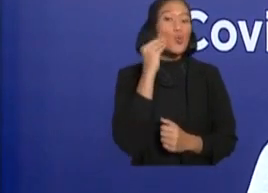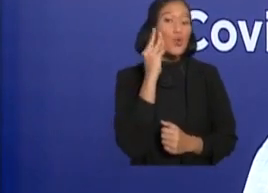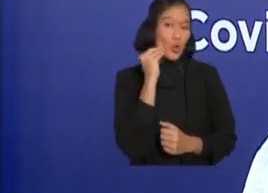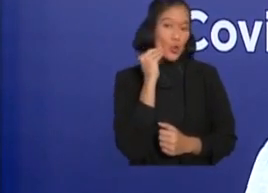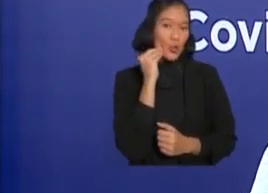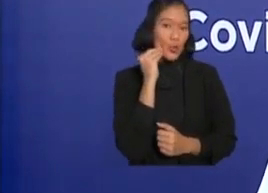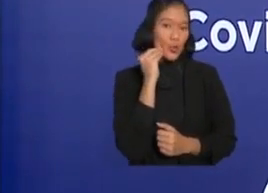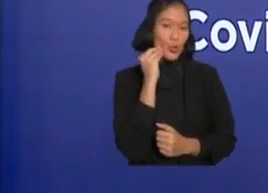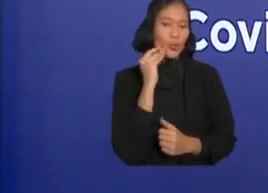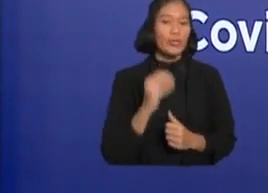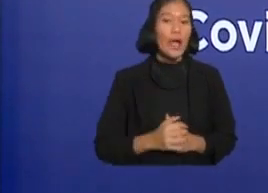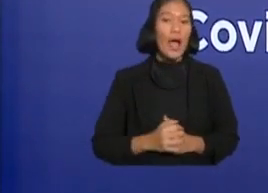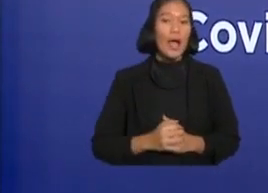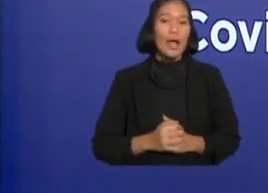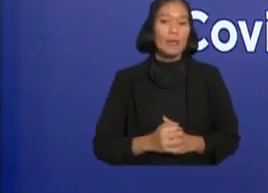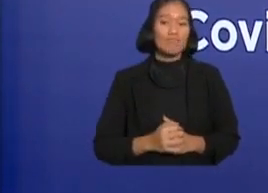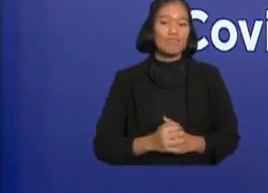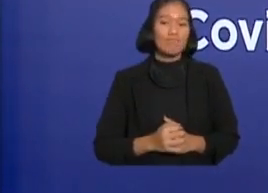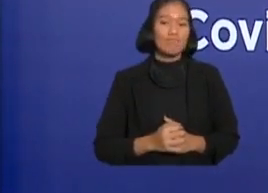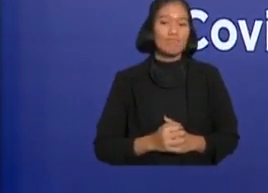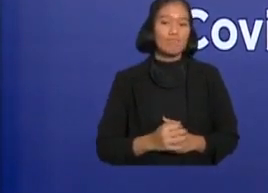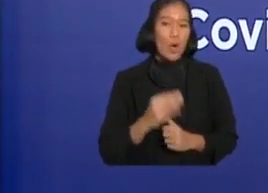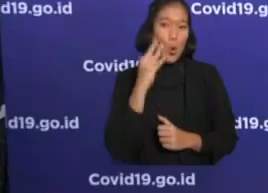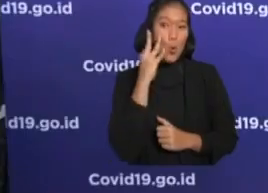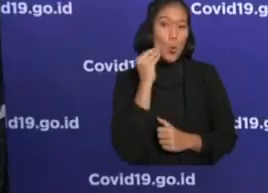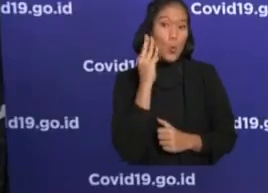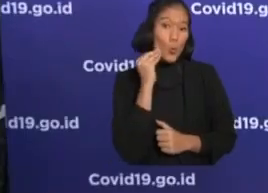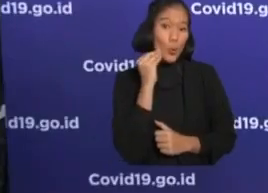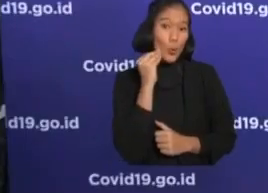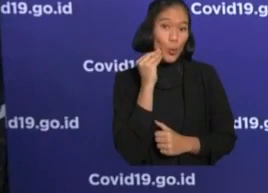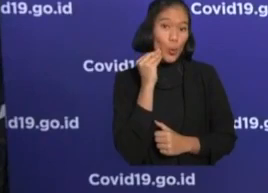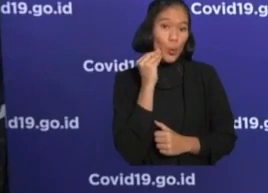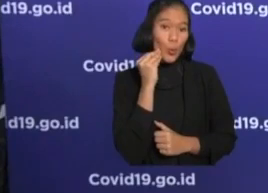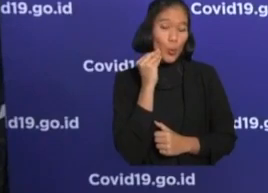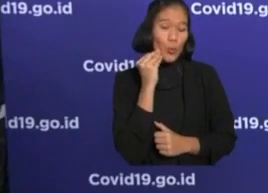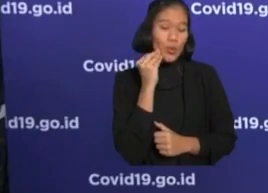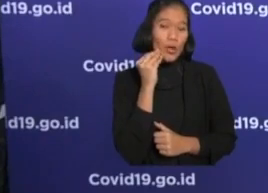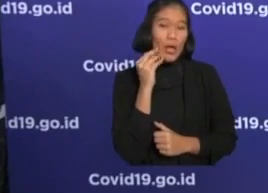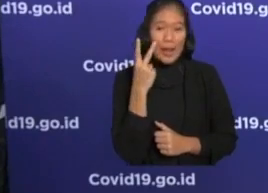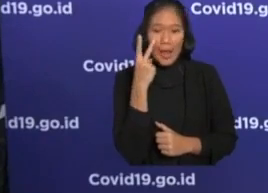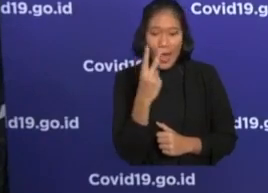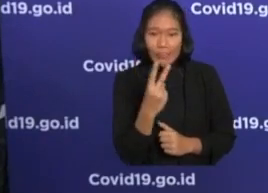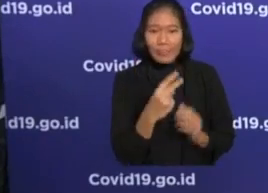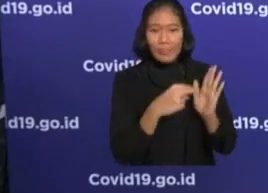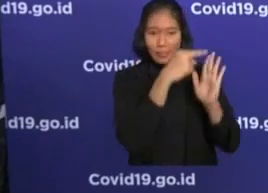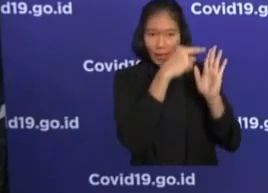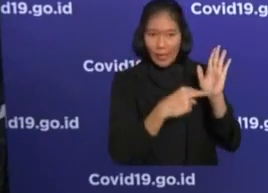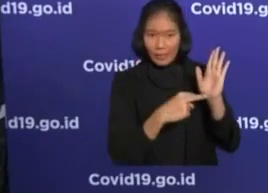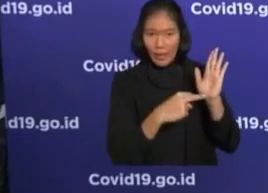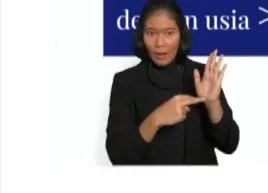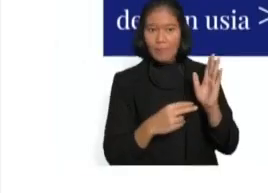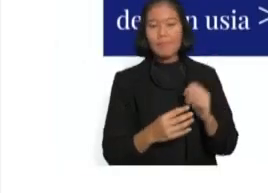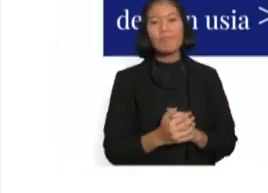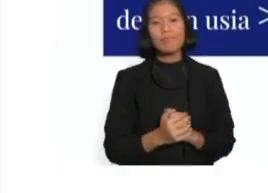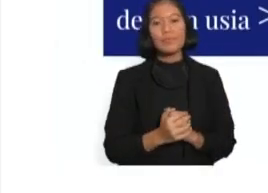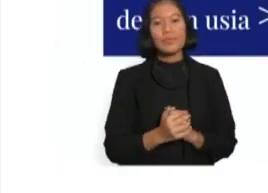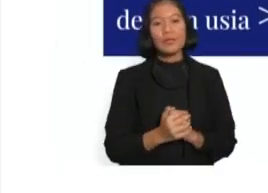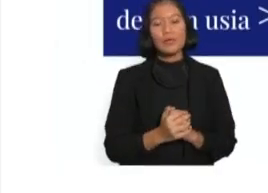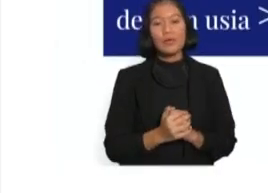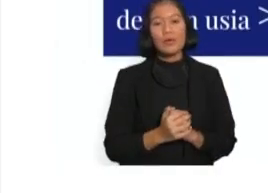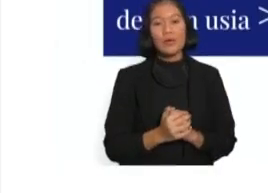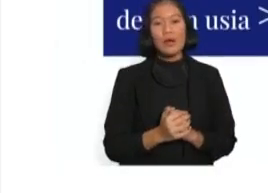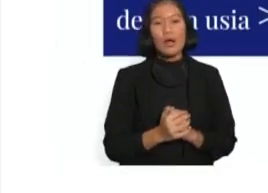jadi kalau kita lihat dari usia maka kita bisa lihat bahwa ternyata usia yang paling